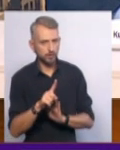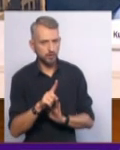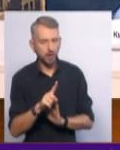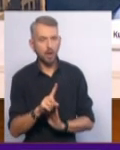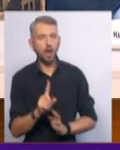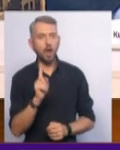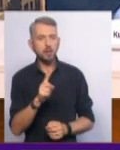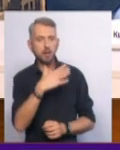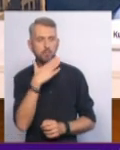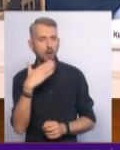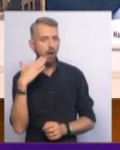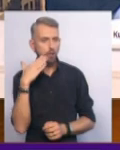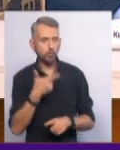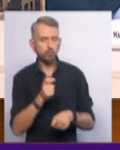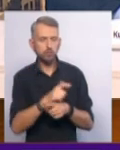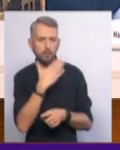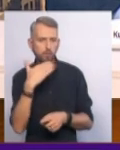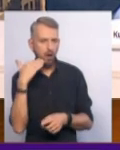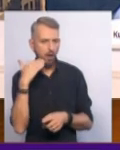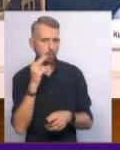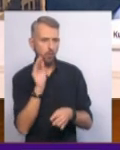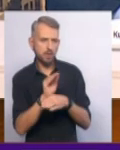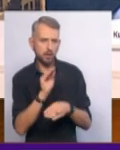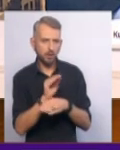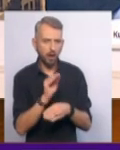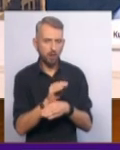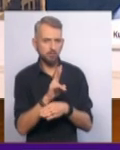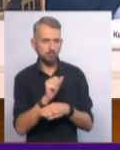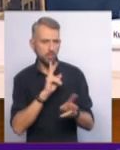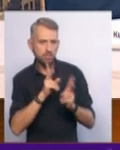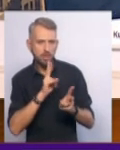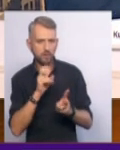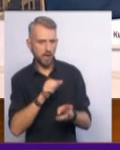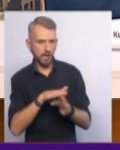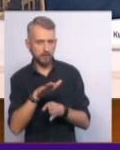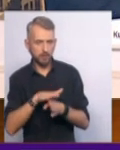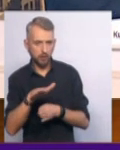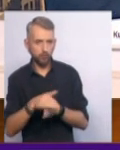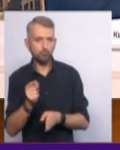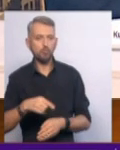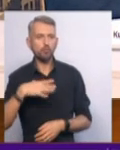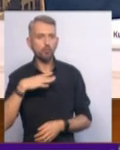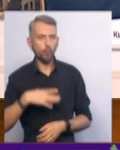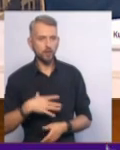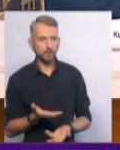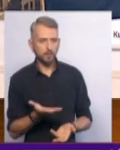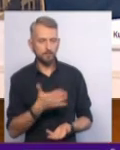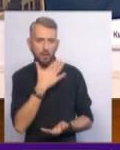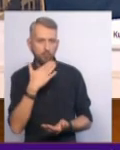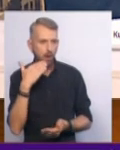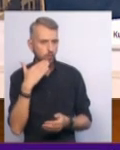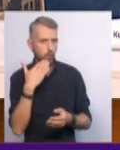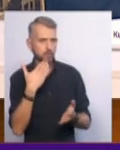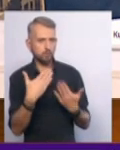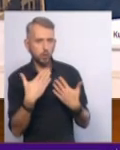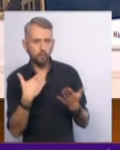але дуже багато нарікань на її реалізацію, і тому доводиться багато